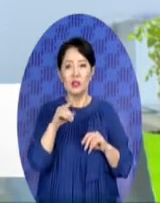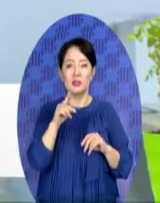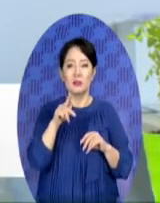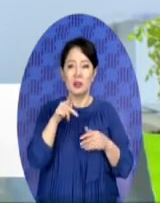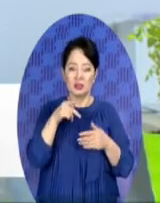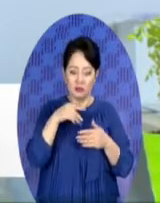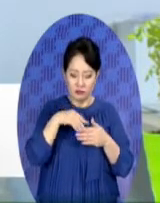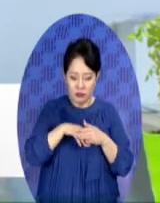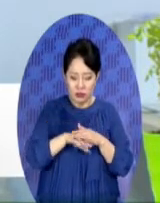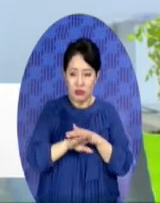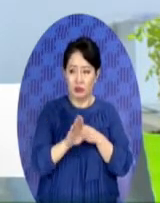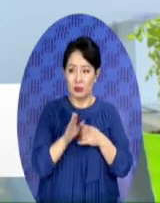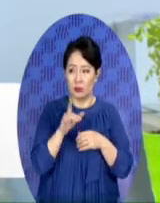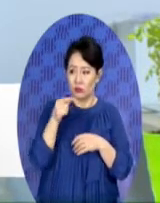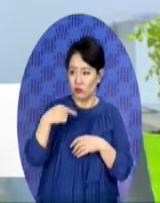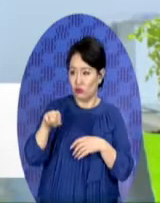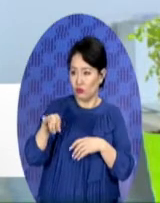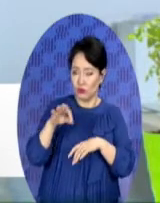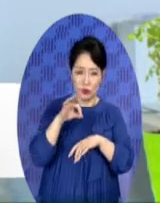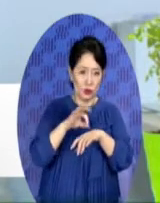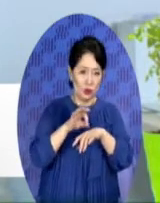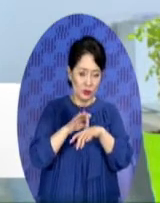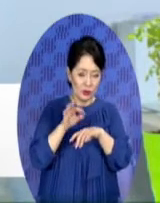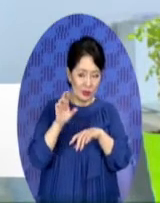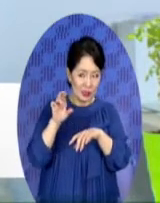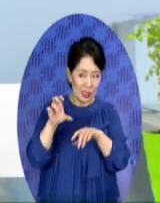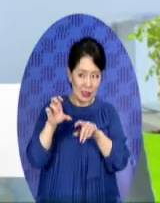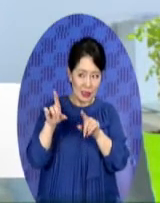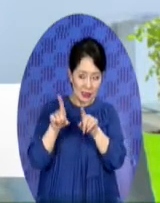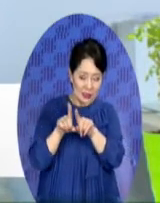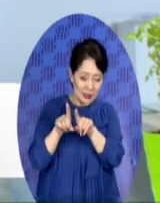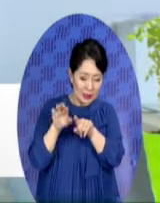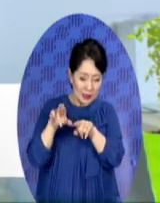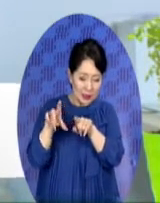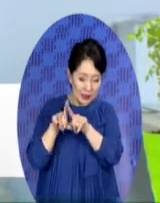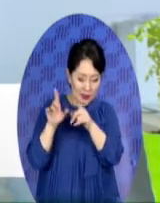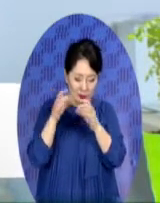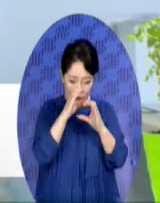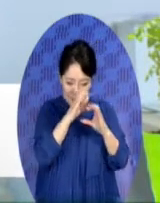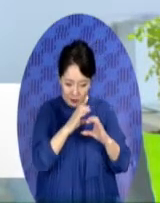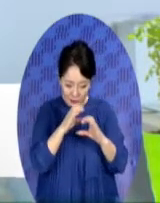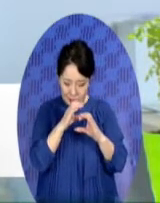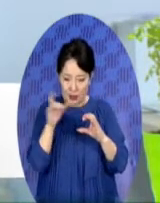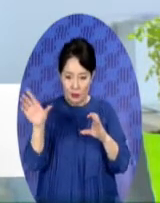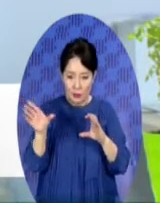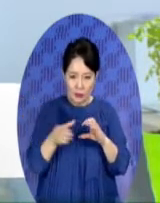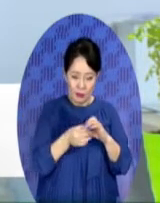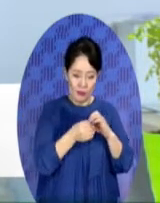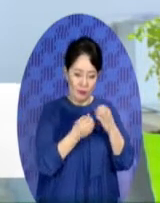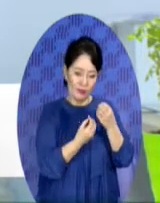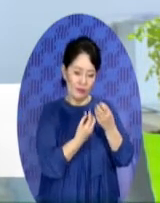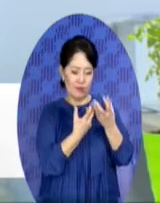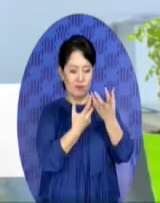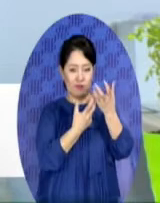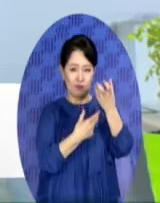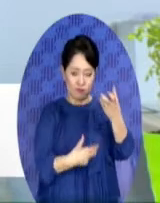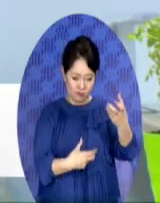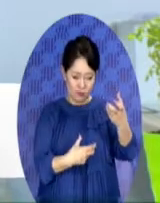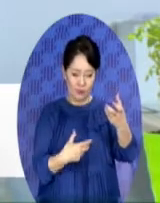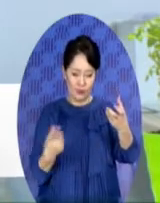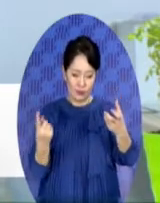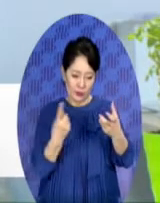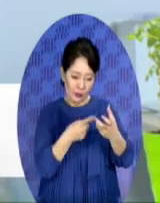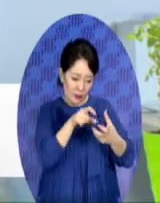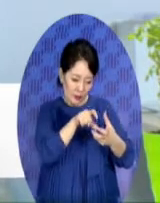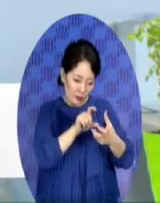яг тухайн өвчтний ясыг нь яг боддоор 3D-гээр хевлээд за яг тэрнийхээ дагуу тэрэндээ яг ямар ялтас, ямар имплант бэхлэгээ